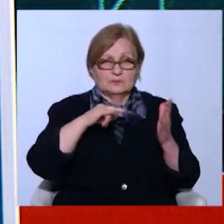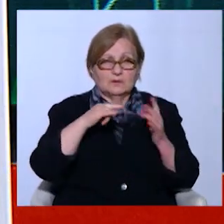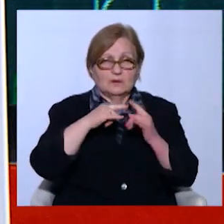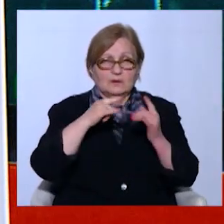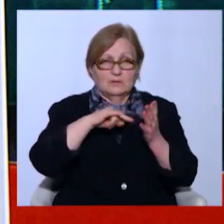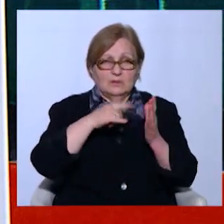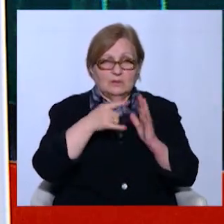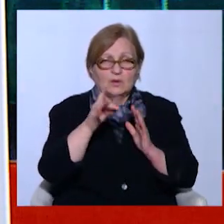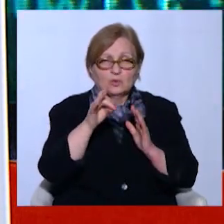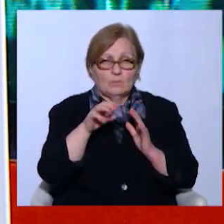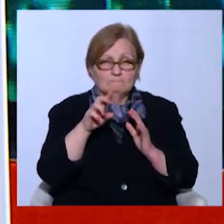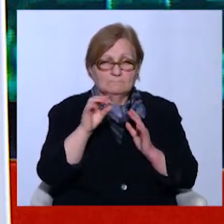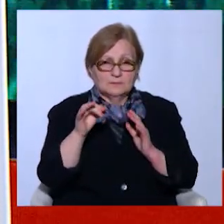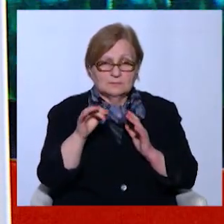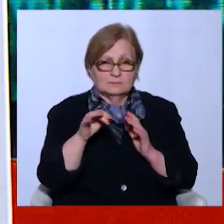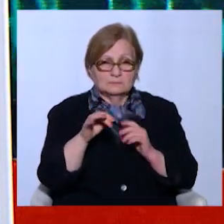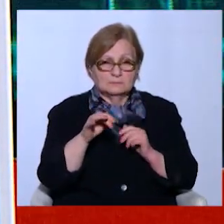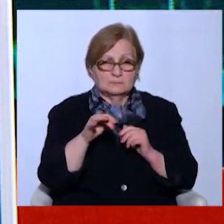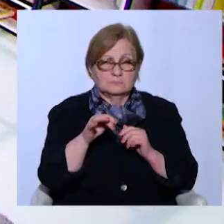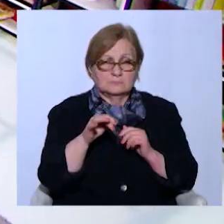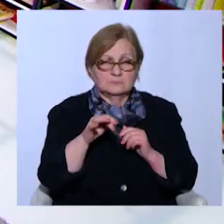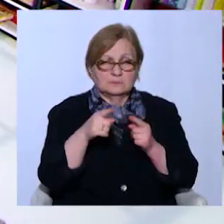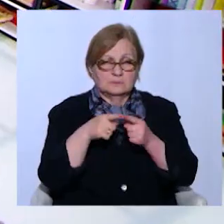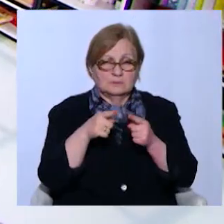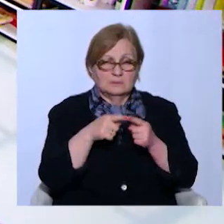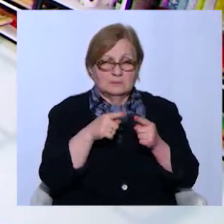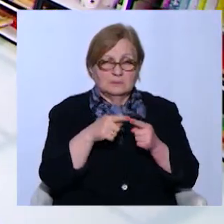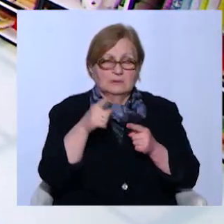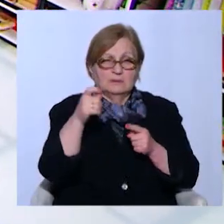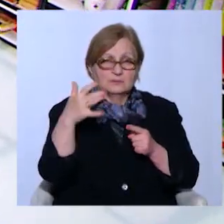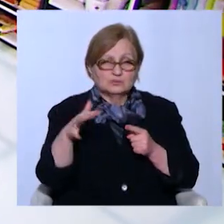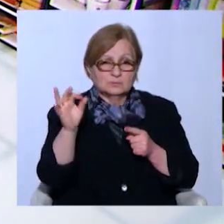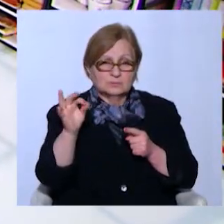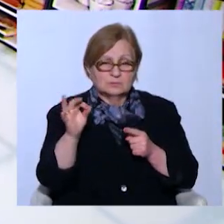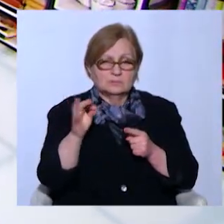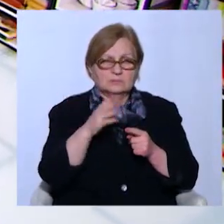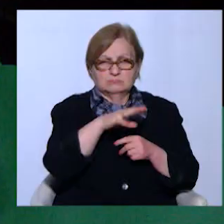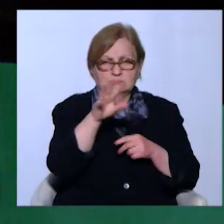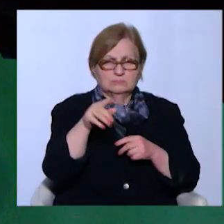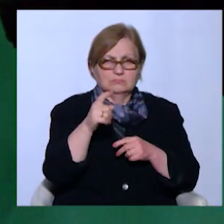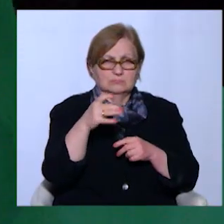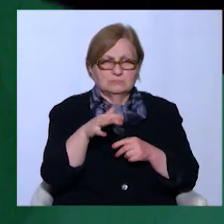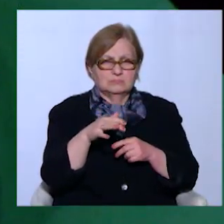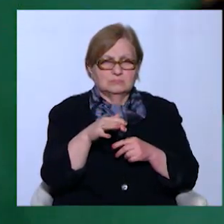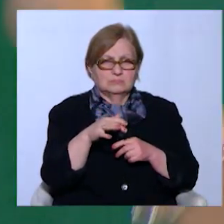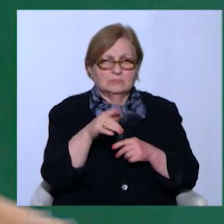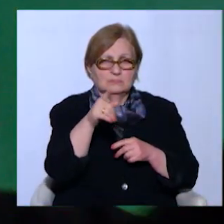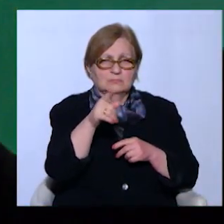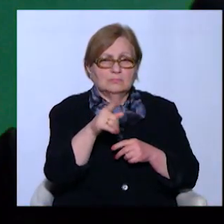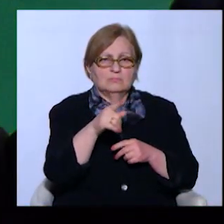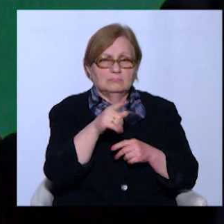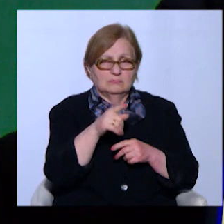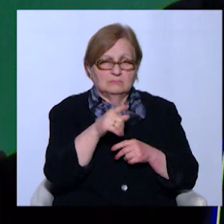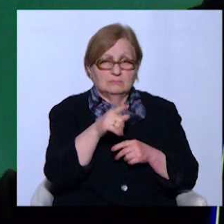მოდით ნახაზე მოცემული რაც არის მოვნიშნოთ. ანუ კუთხედი არის 150 გრადუსი, რადგან კუთხედი 150, ესე იგი კუთხებიც